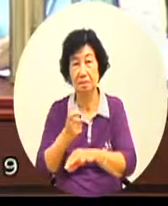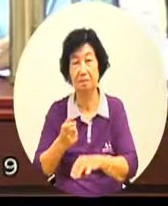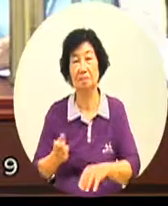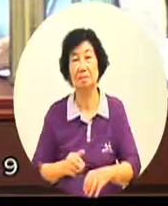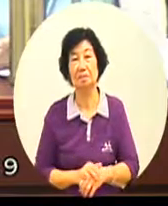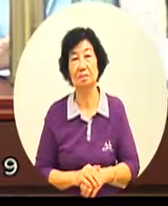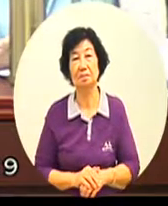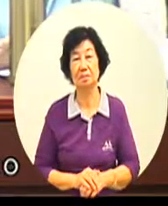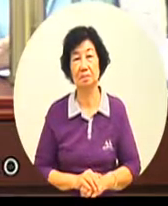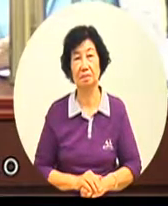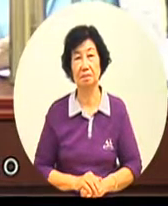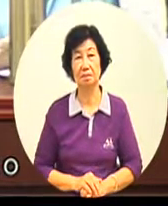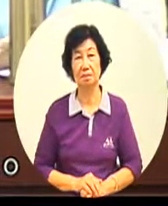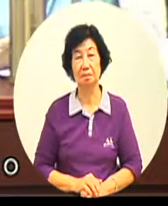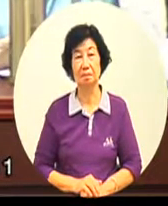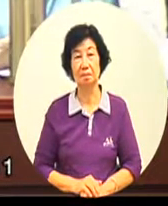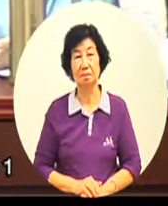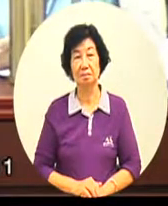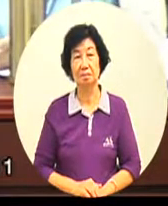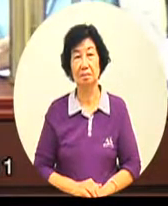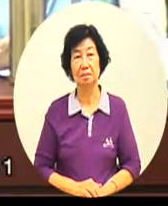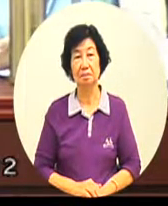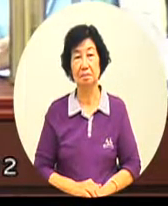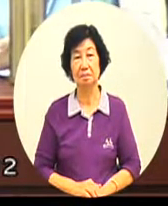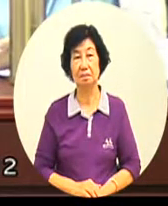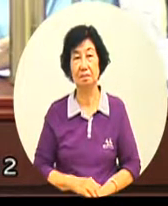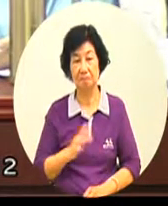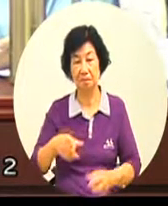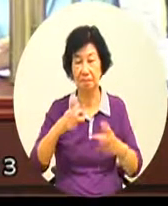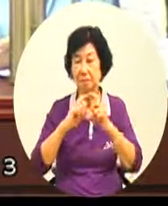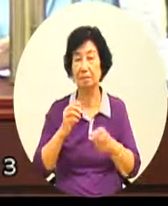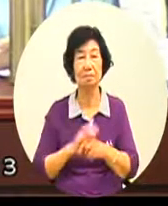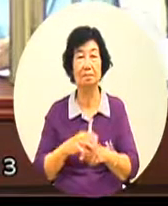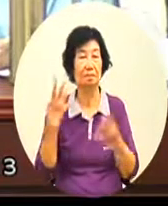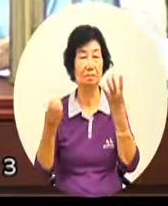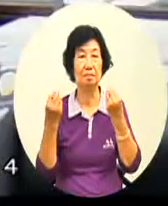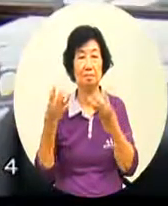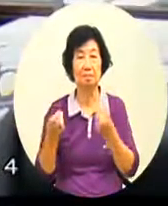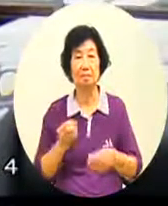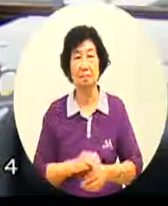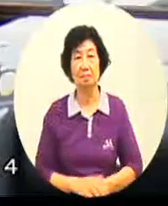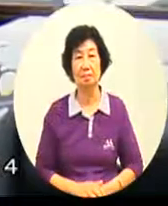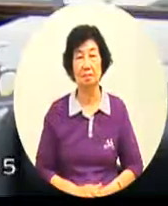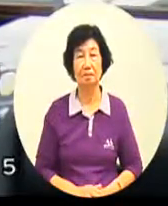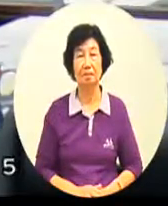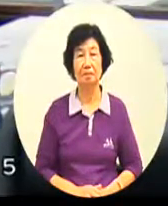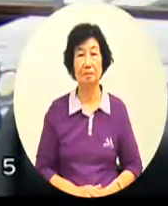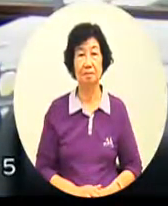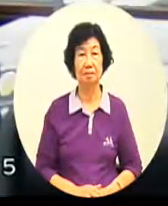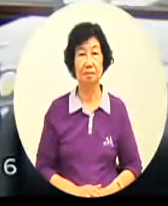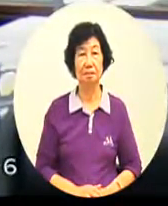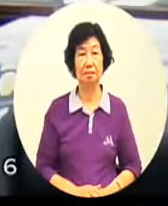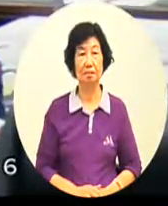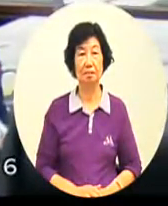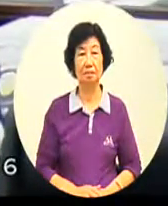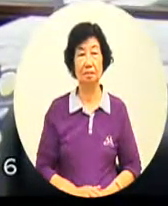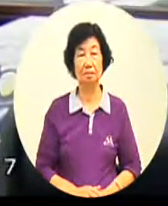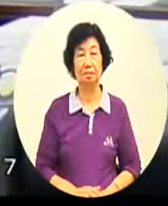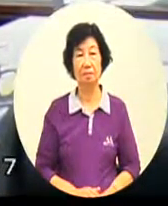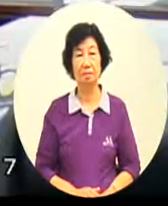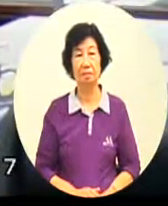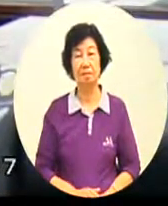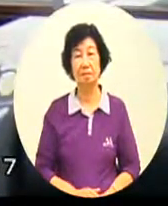了，你有没有搞错？你在上面答的东西是什么啊？完全不按议员所问的来答，那这样子答